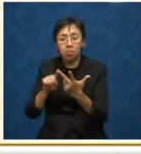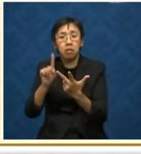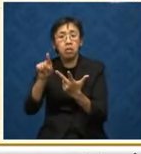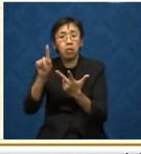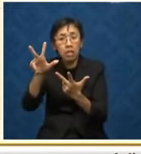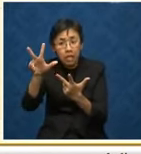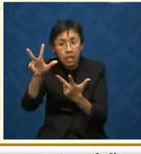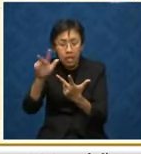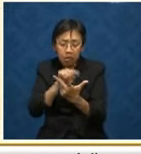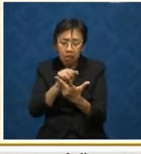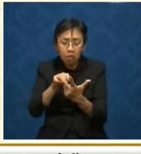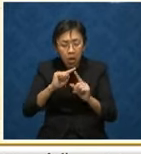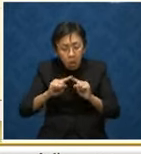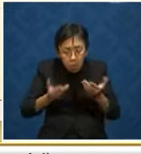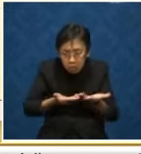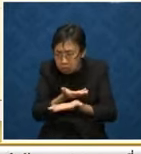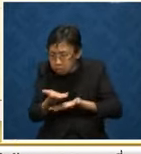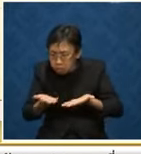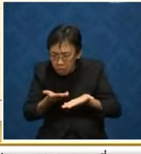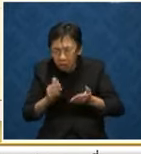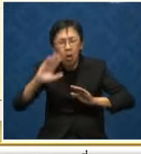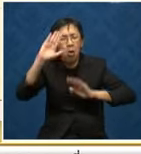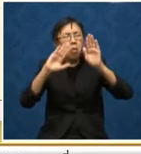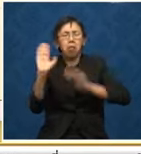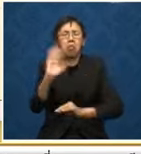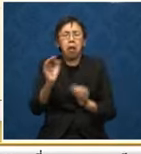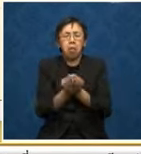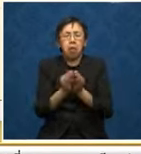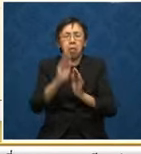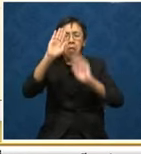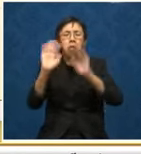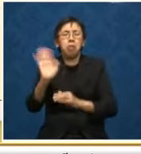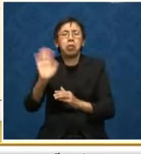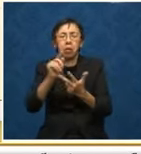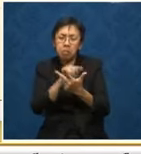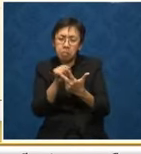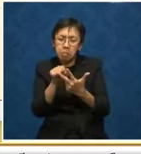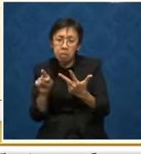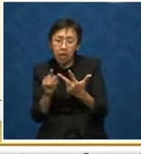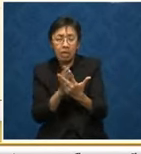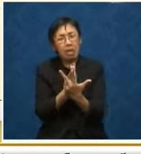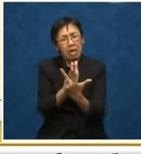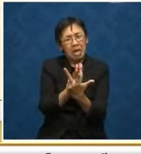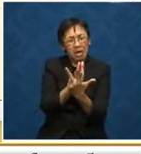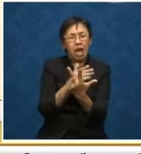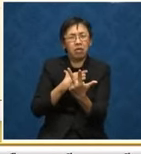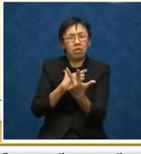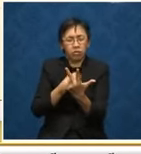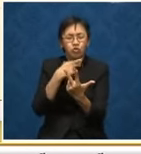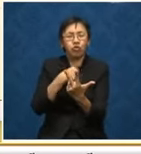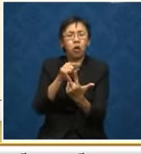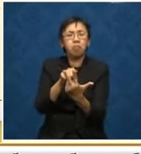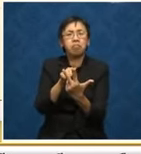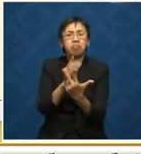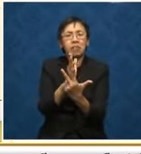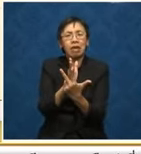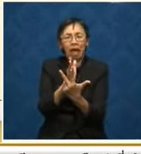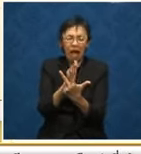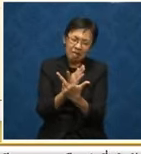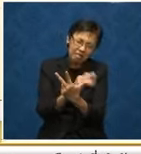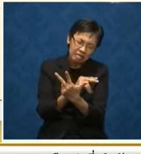ครับถ้ากลางๆ ผมที่ชอบเดินทางสายกลางถ้ากล